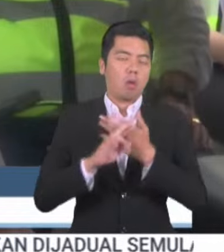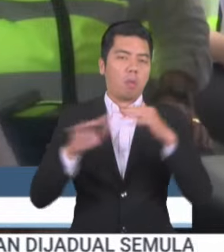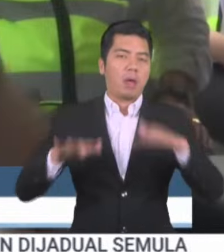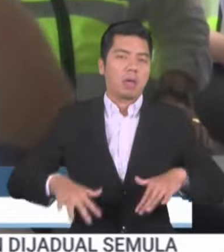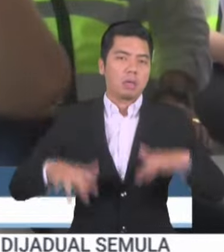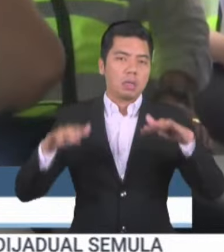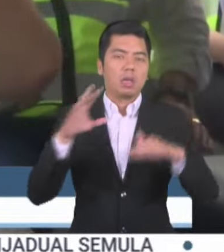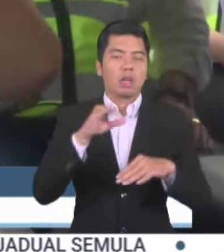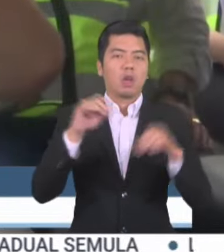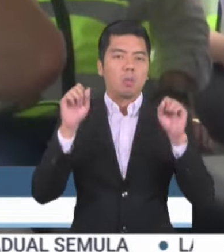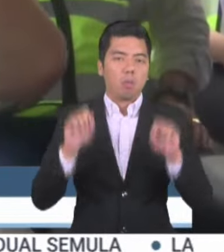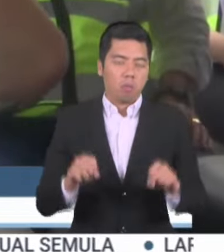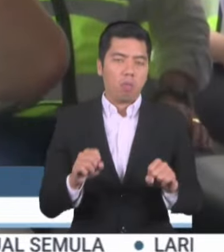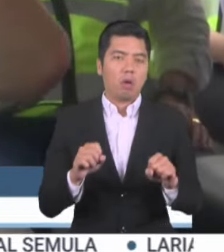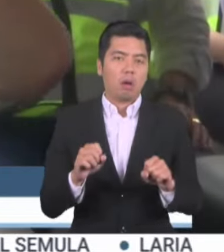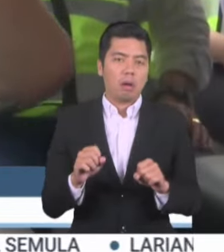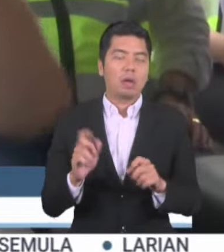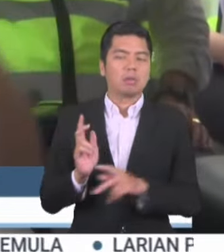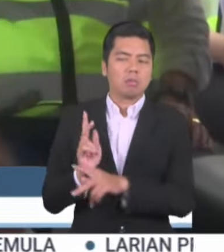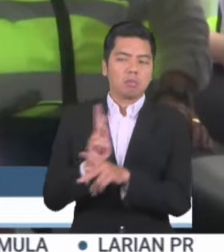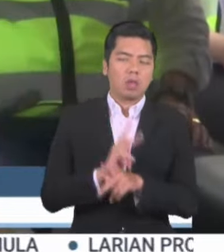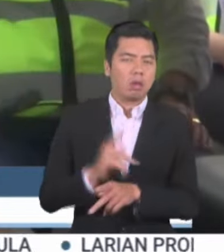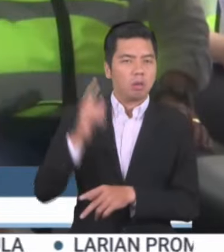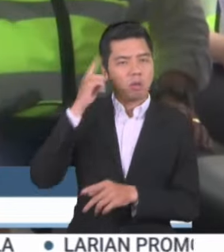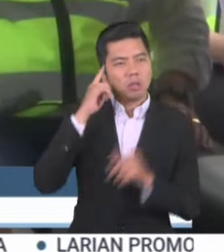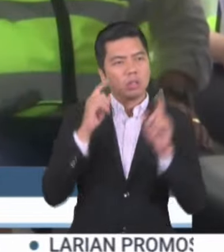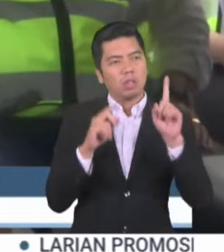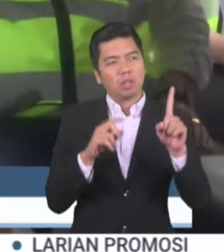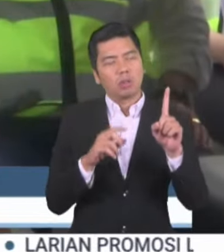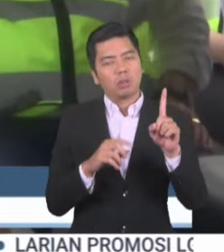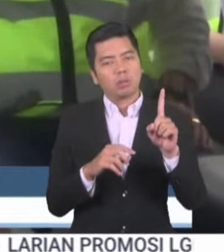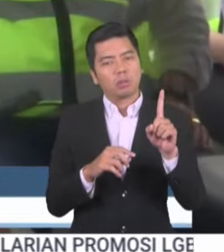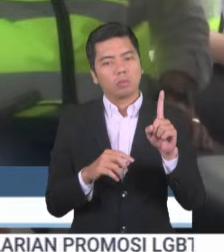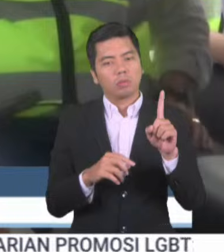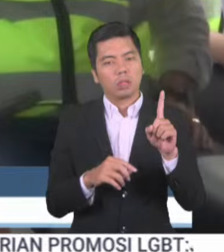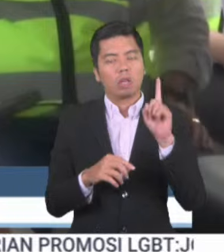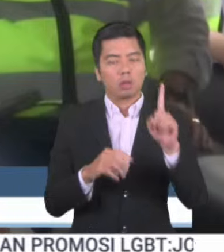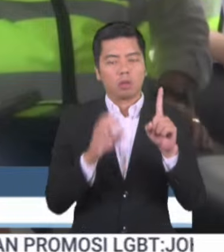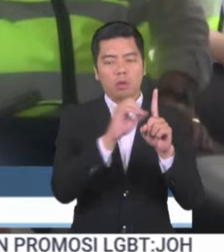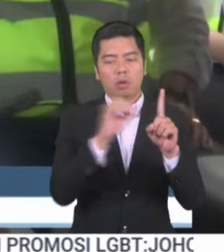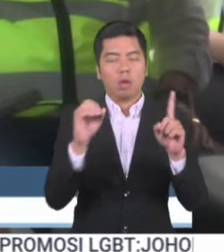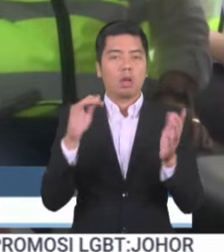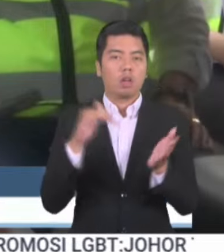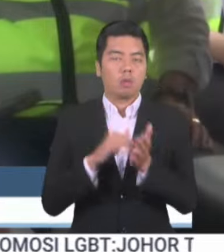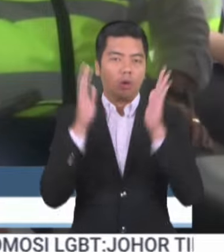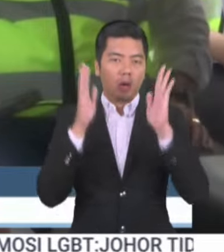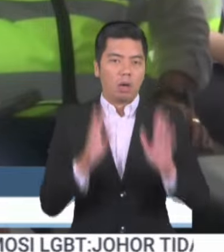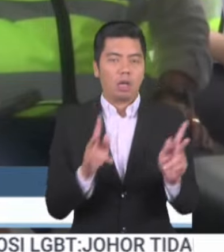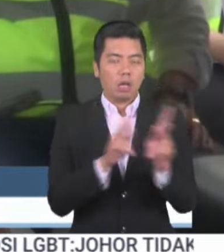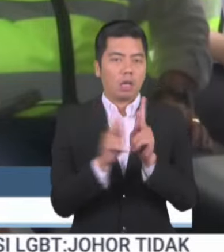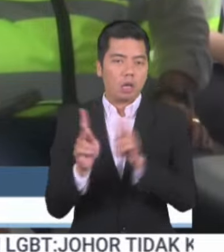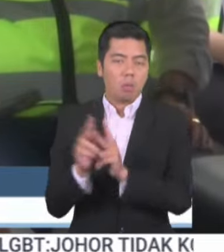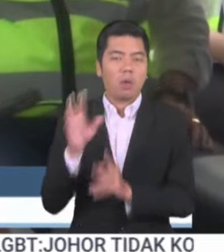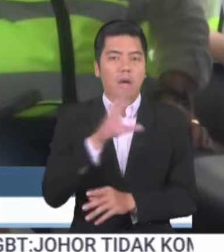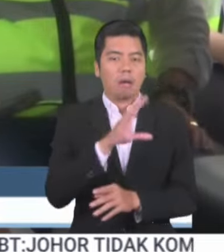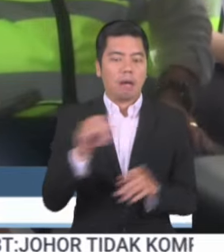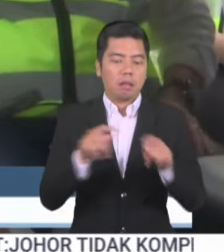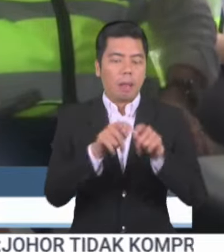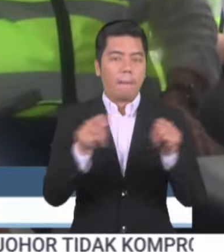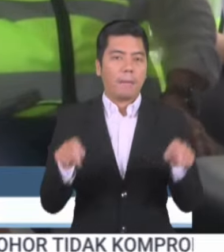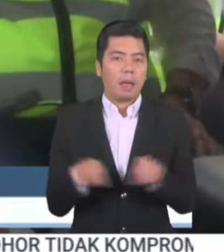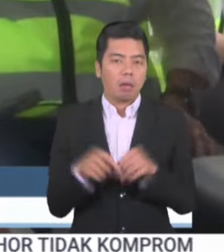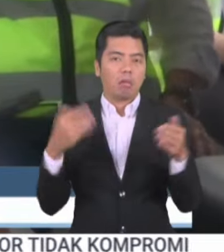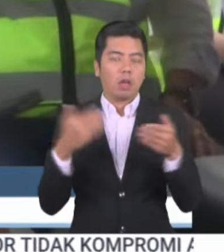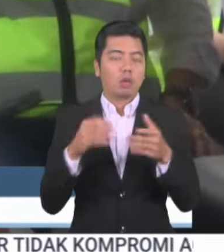melindungi sejumlah 100,000 penduduk dan juga kawasan-kawasan utama iaitu